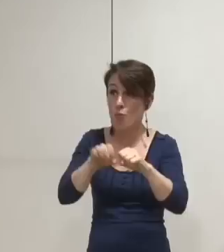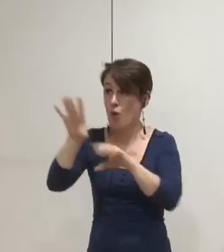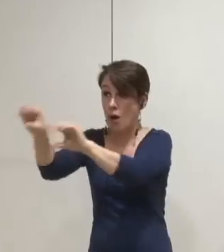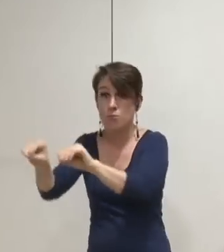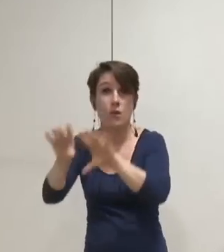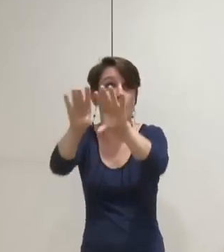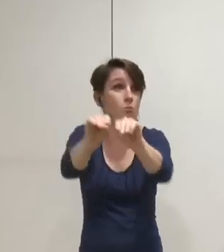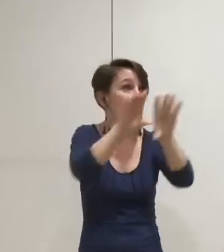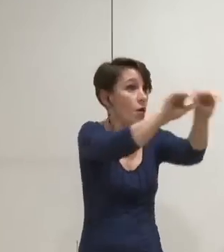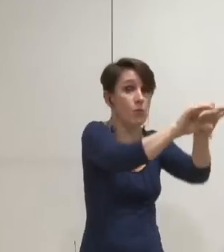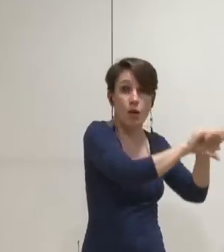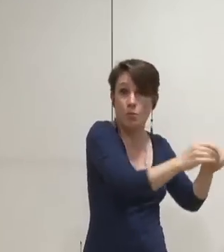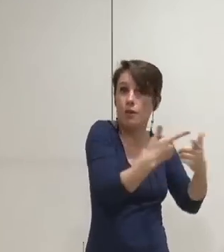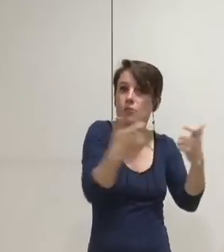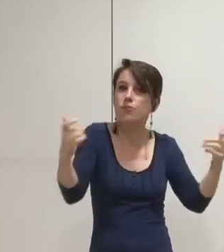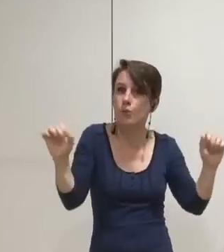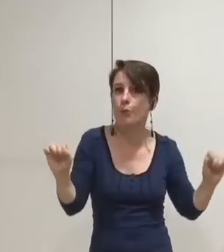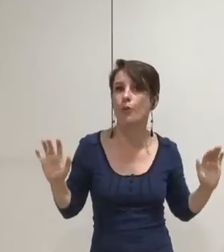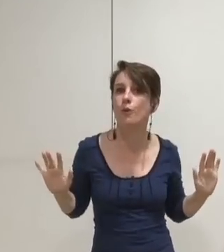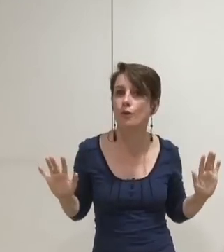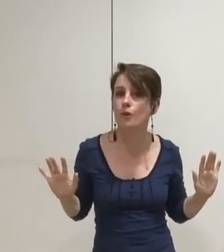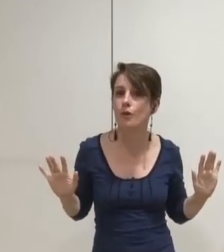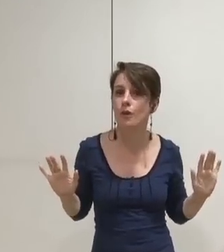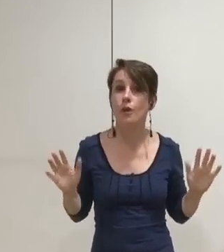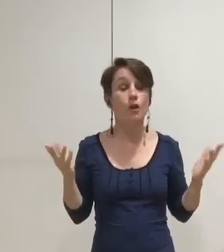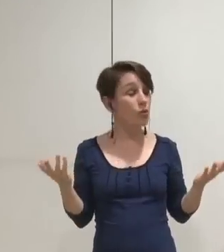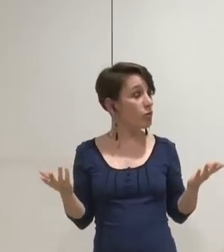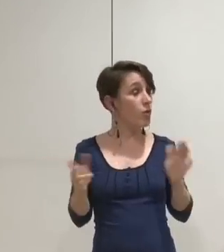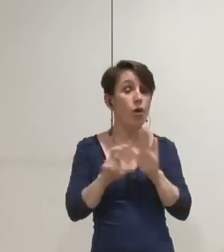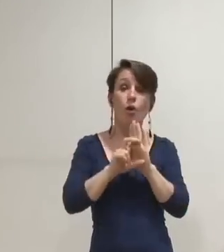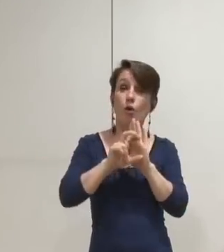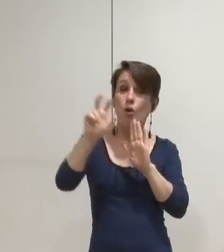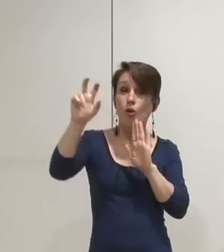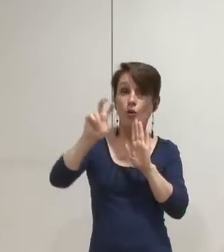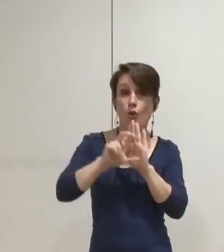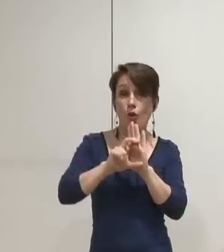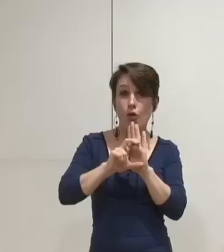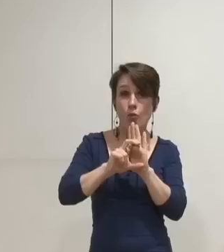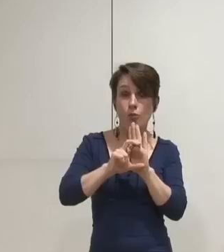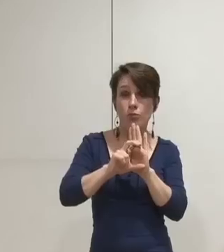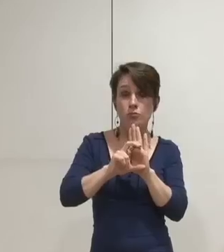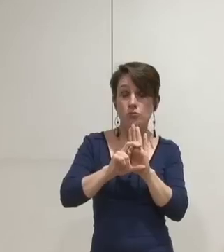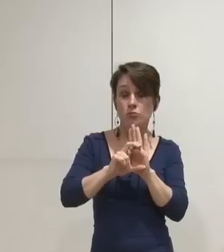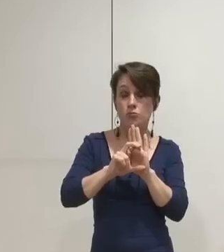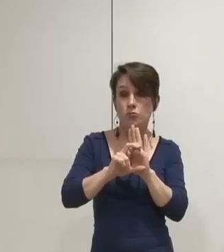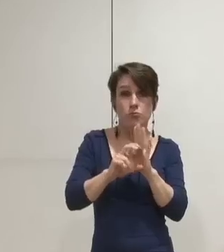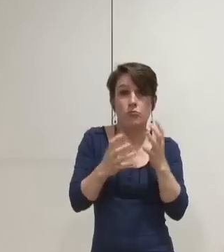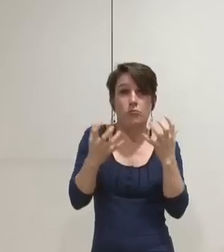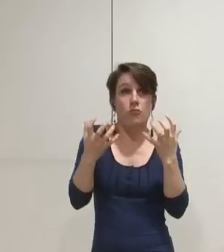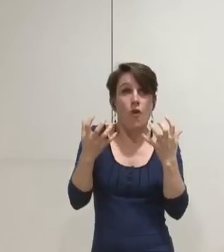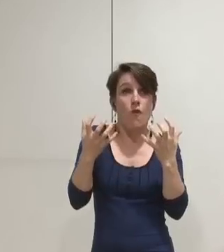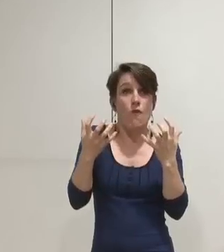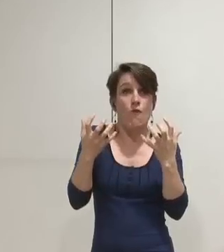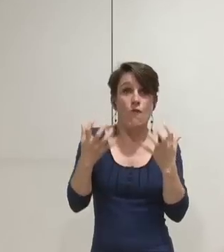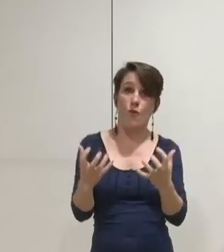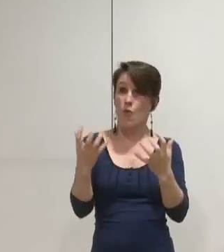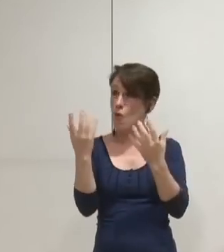culturel comment est-ce que Grenoble veut vendre qu veut vendre veut se